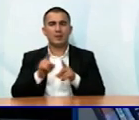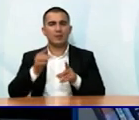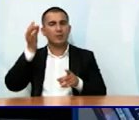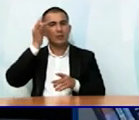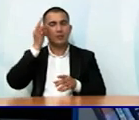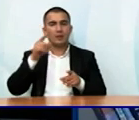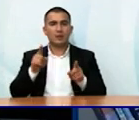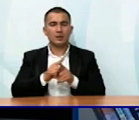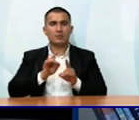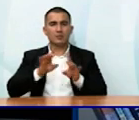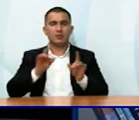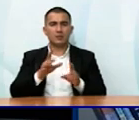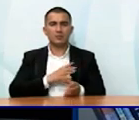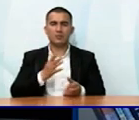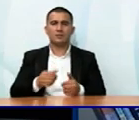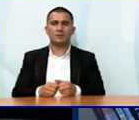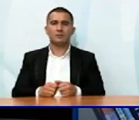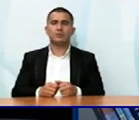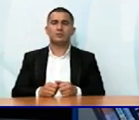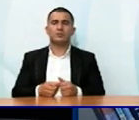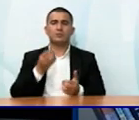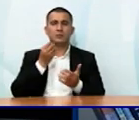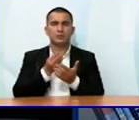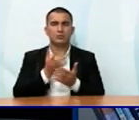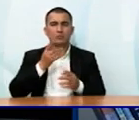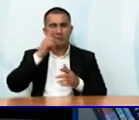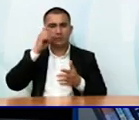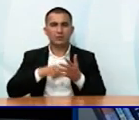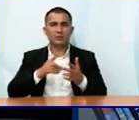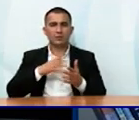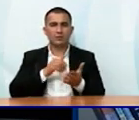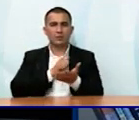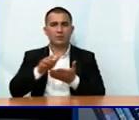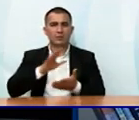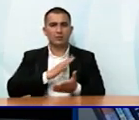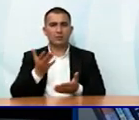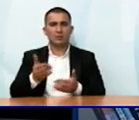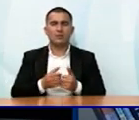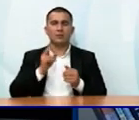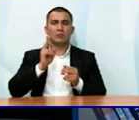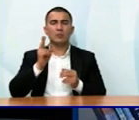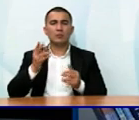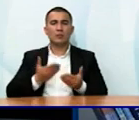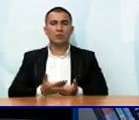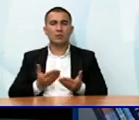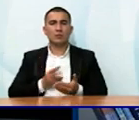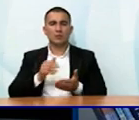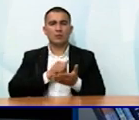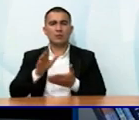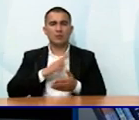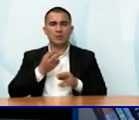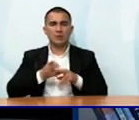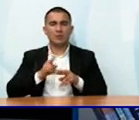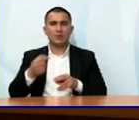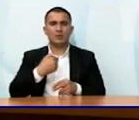eslab o'tishga harakat qildik. Ulug'vor niyatlarga kor qilmas ajal, kim yurtdan yovni qulsa, men